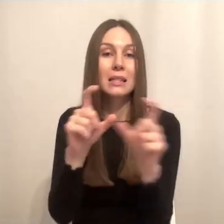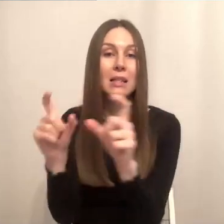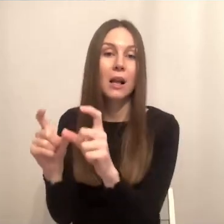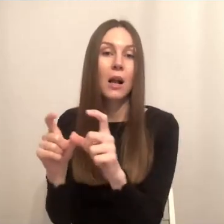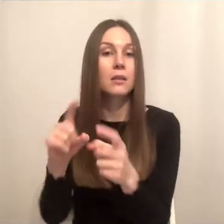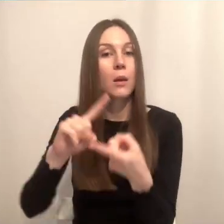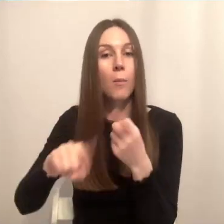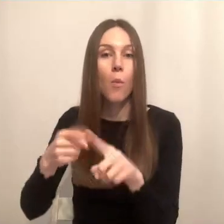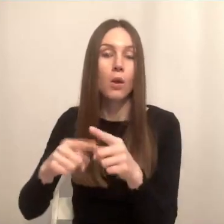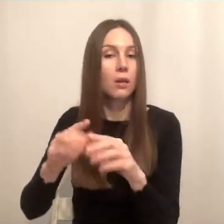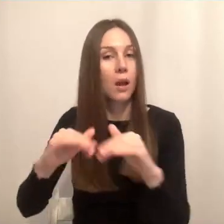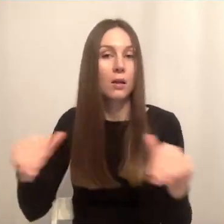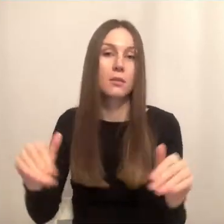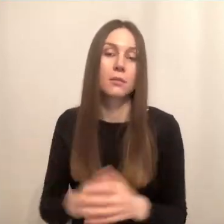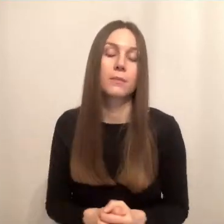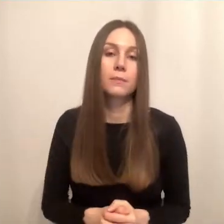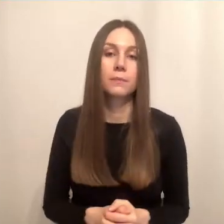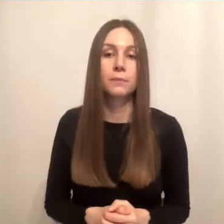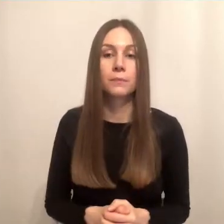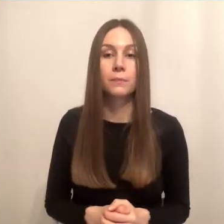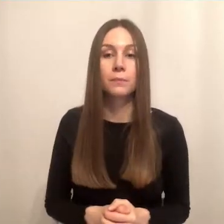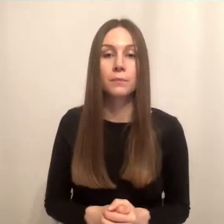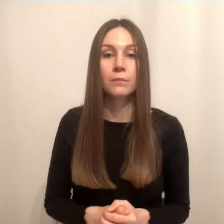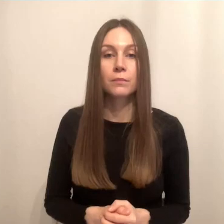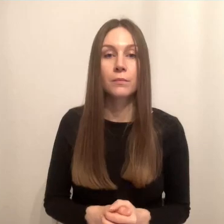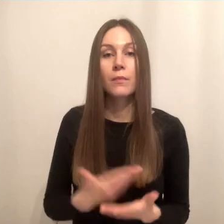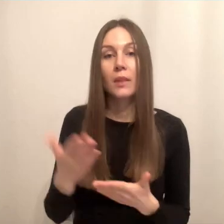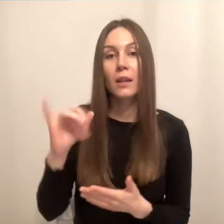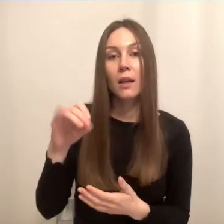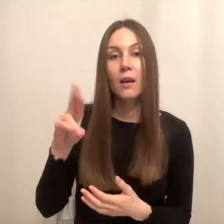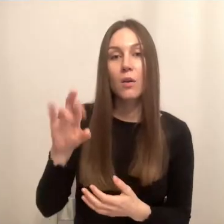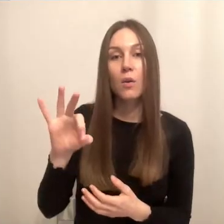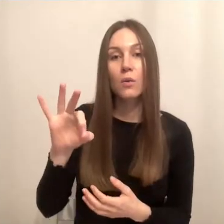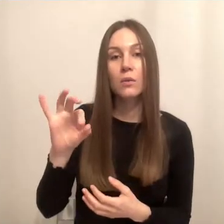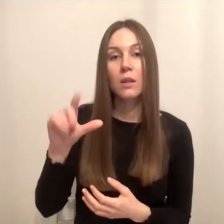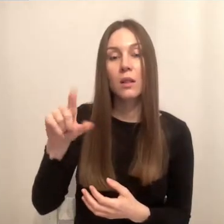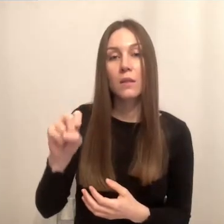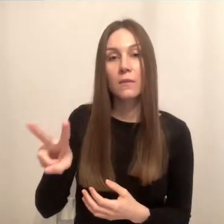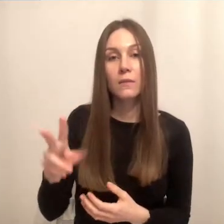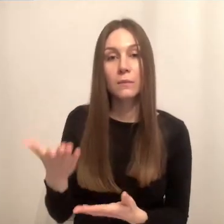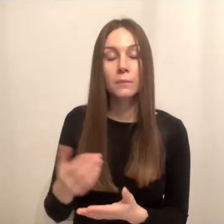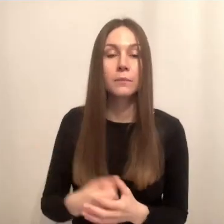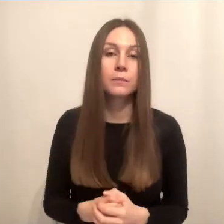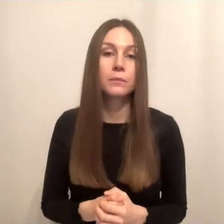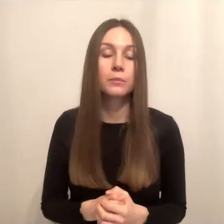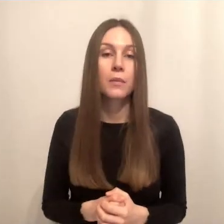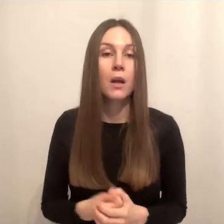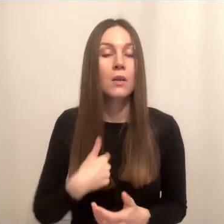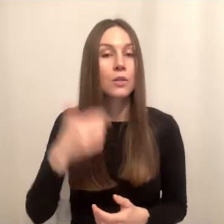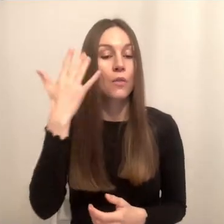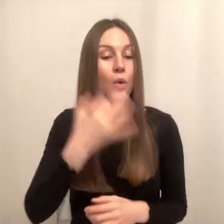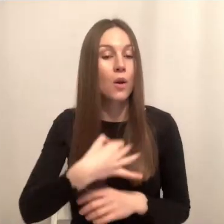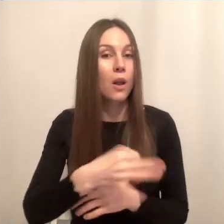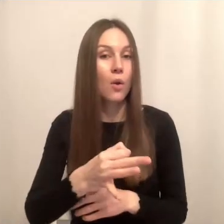nebus nieko. Pone Jaroslavai. Ačiū labai. Na, pirmiausia, manau, kad rajonė valdžia turėtų